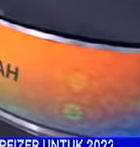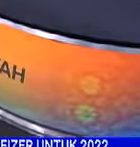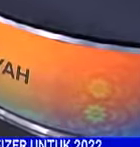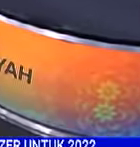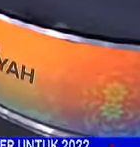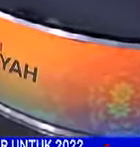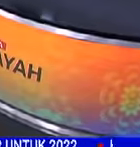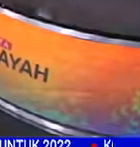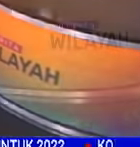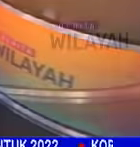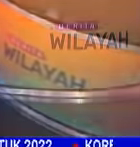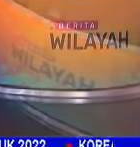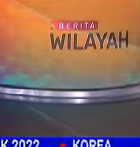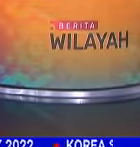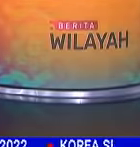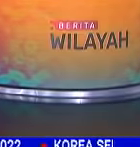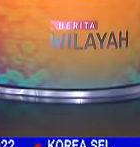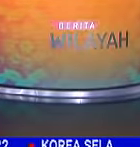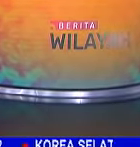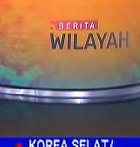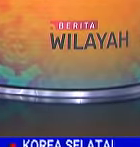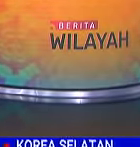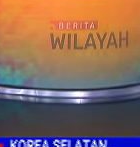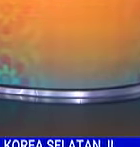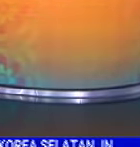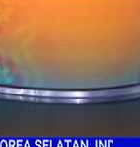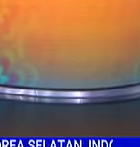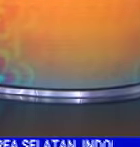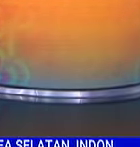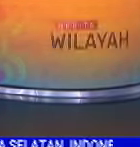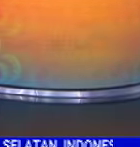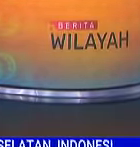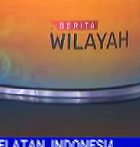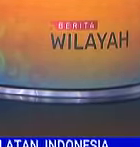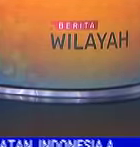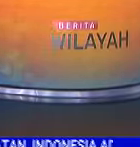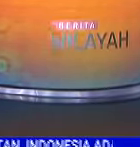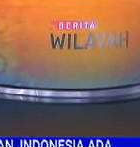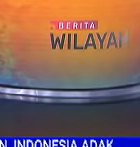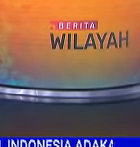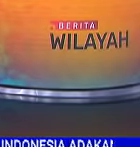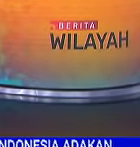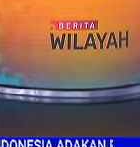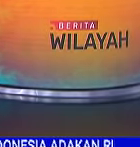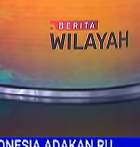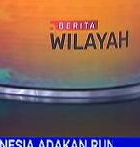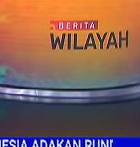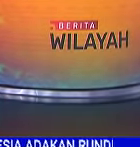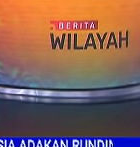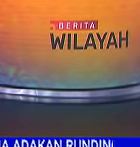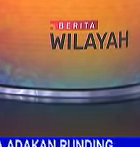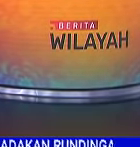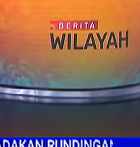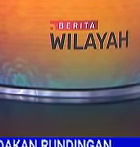Assalamualaikum dan selamat petang. Saya Nur Samri. Berita wilayah hari ini akan melintas langsung dari Sabah, Labuan dan